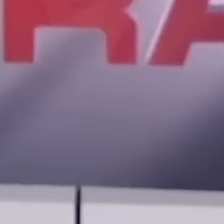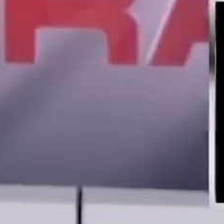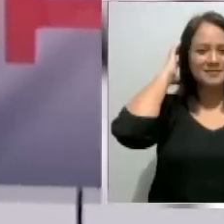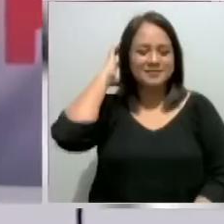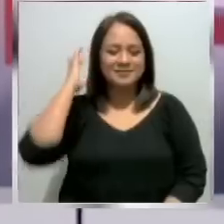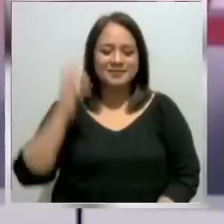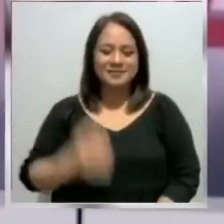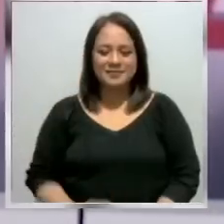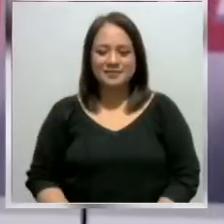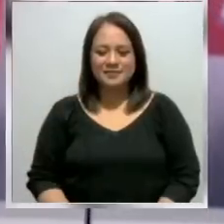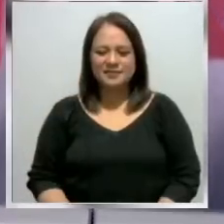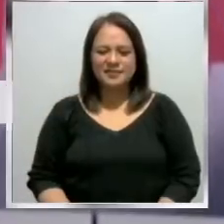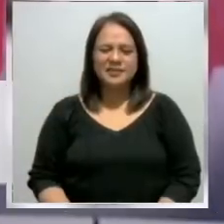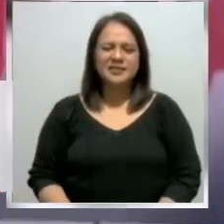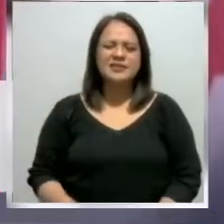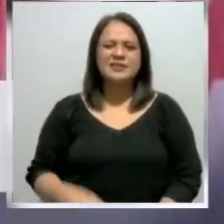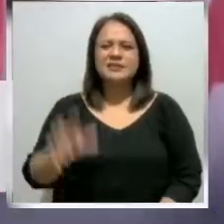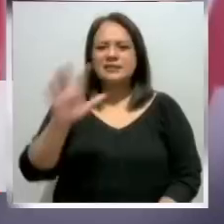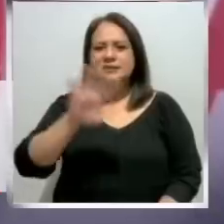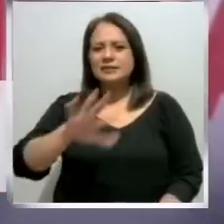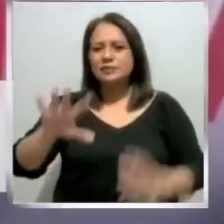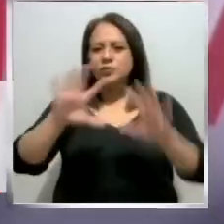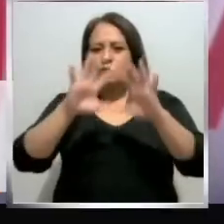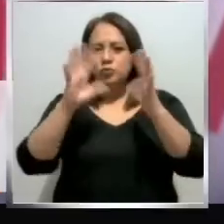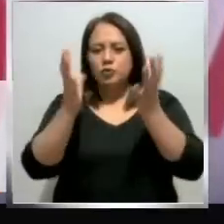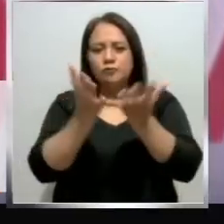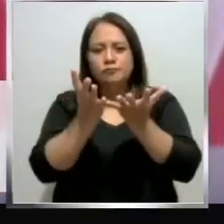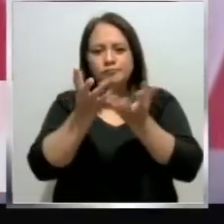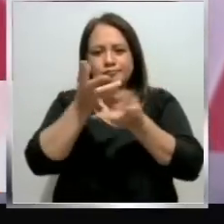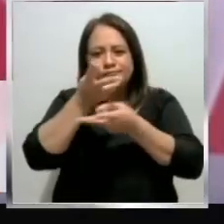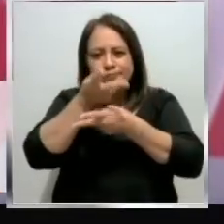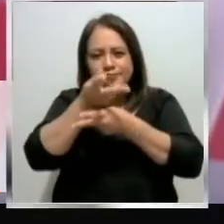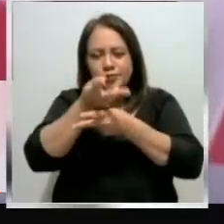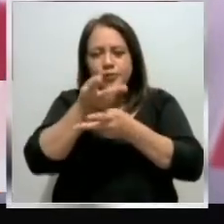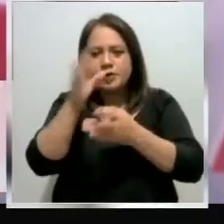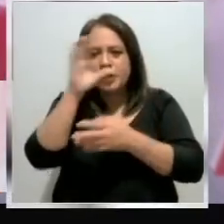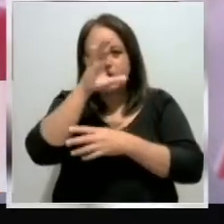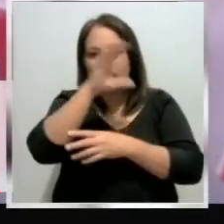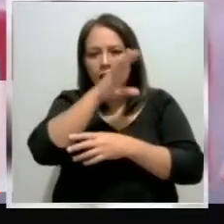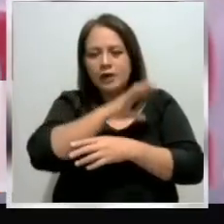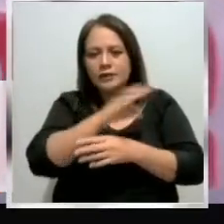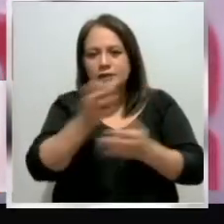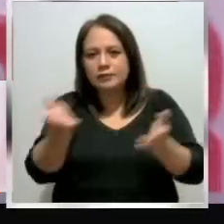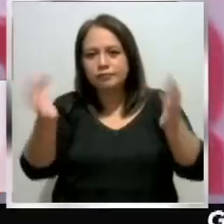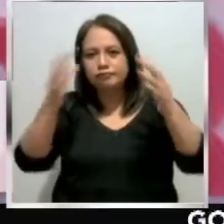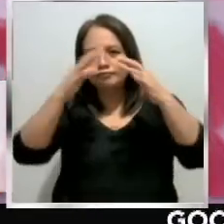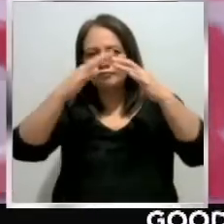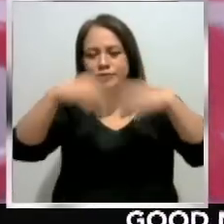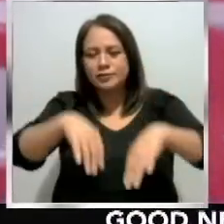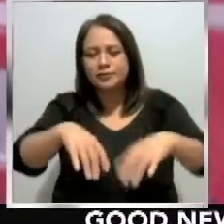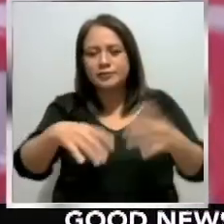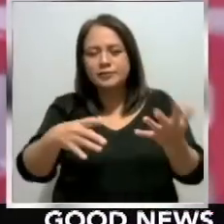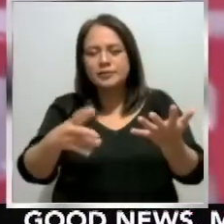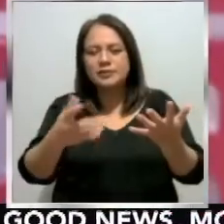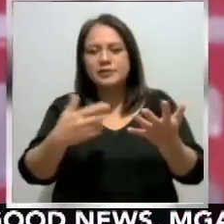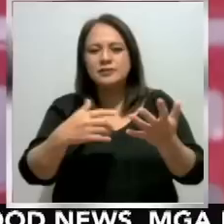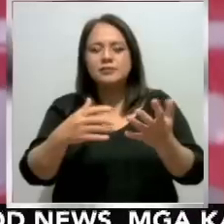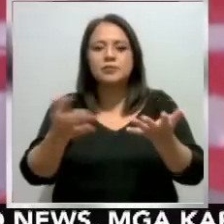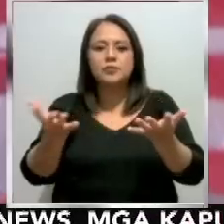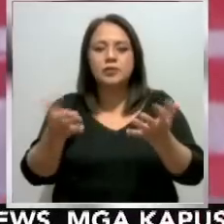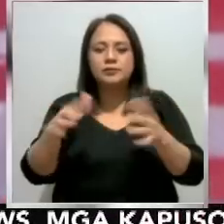Halos buong mundo ang nakatutok ngayon sa paghahanap sa mga natabunan ng mga gusaling pinaguho ng